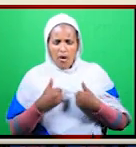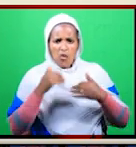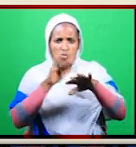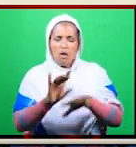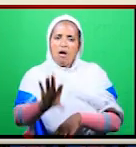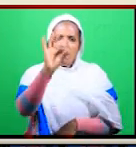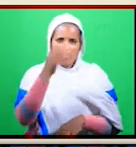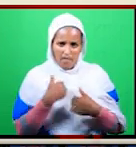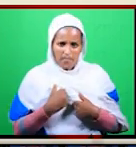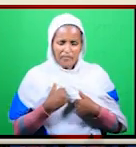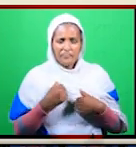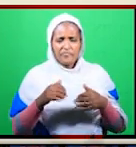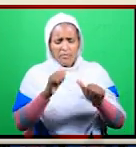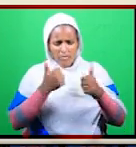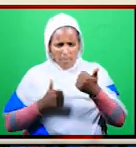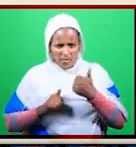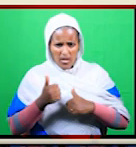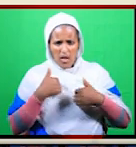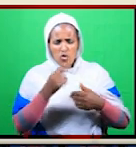የሚዋዥቅበት ሰው እንደ